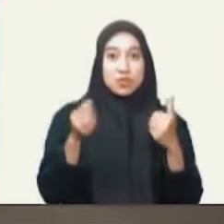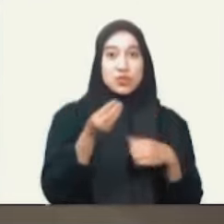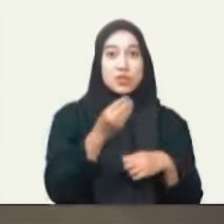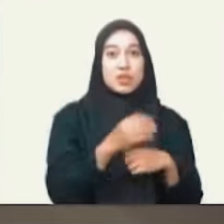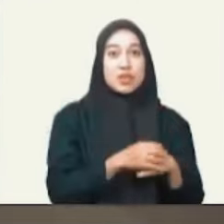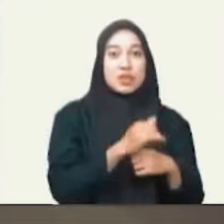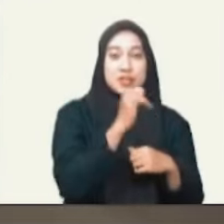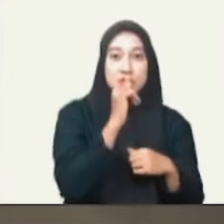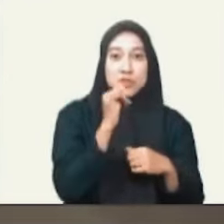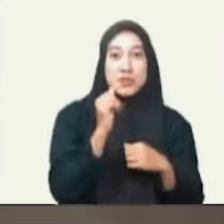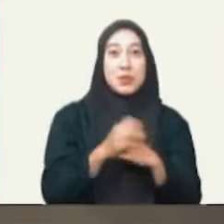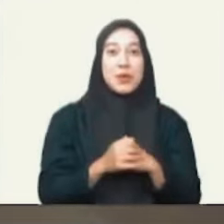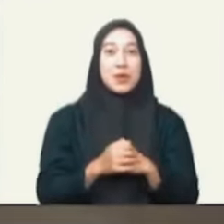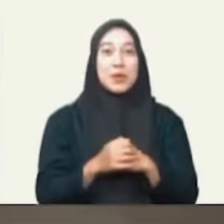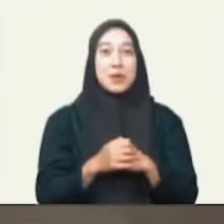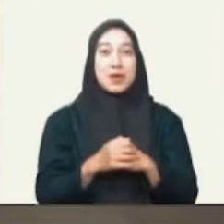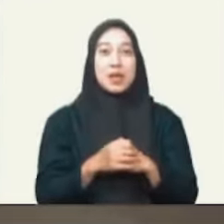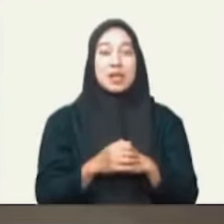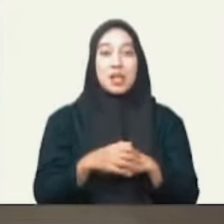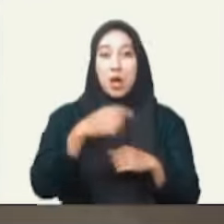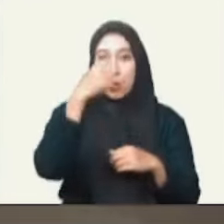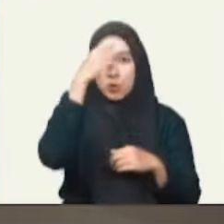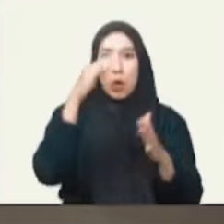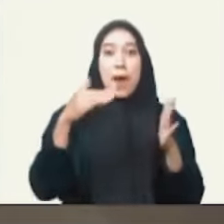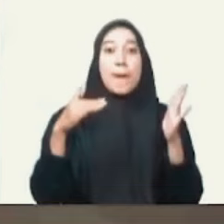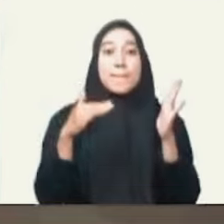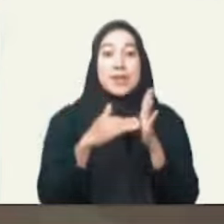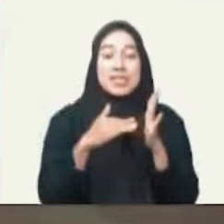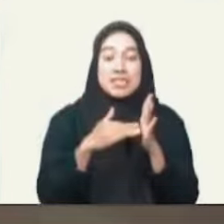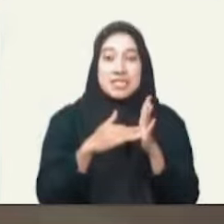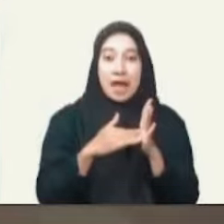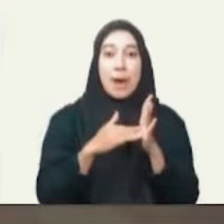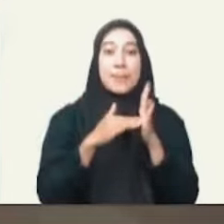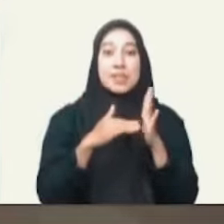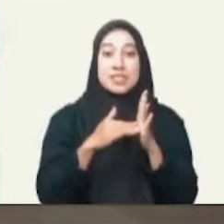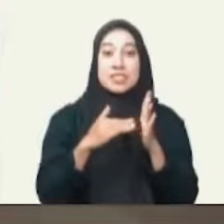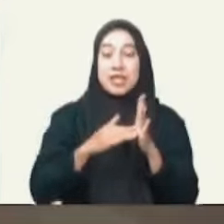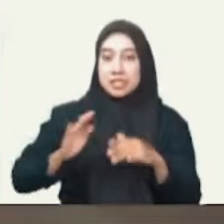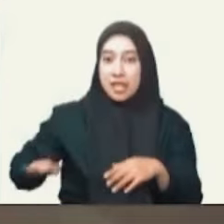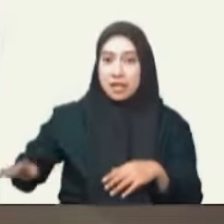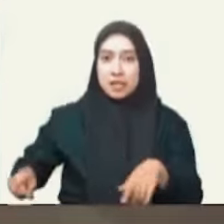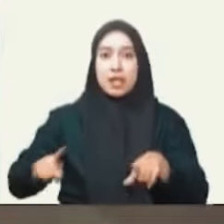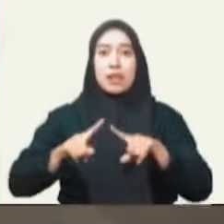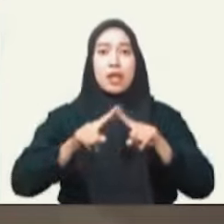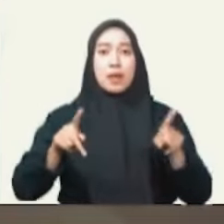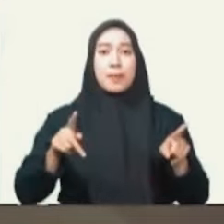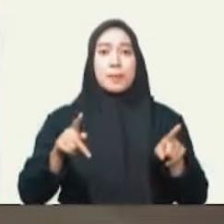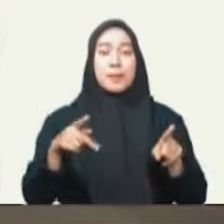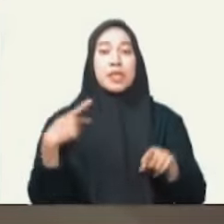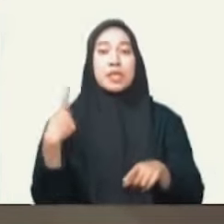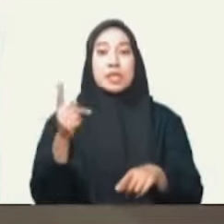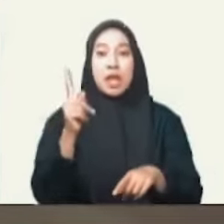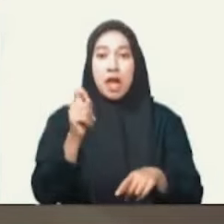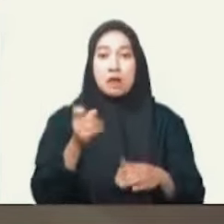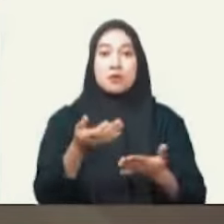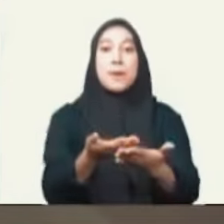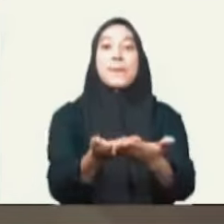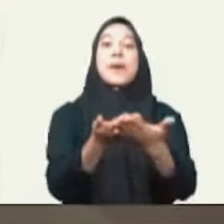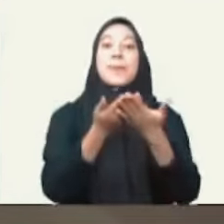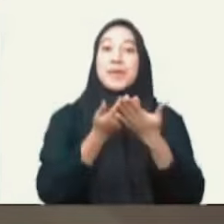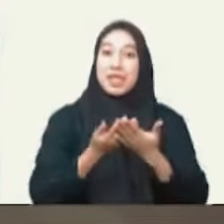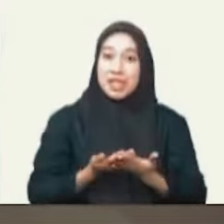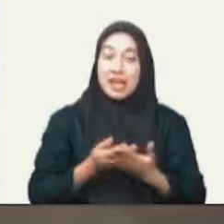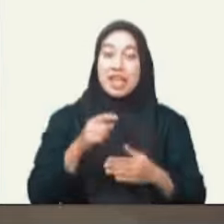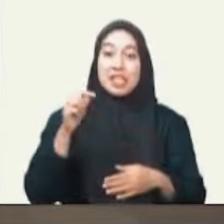untuk supaya jangan stunting lagi. Tetapi kita harus meminta. Nah ini kewajiban